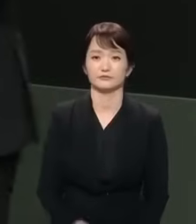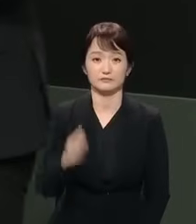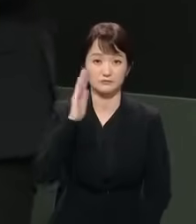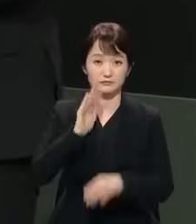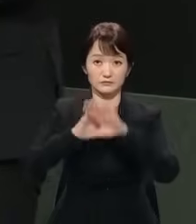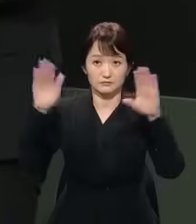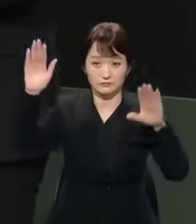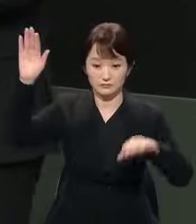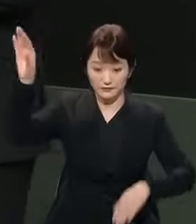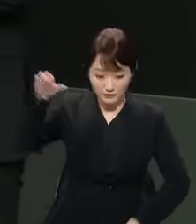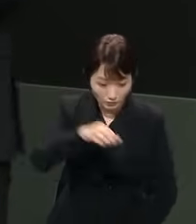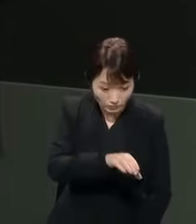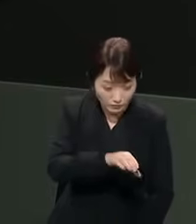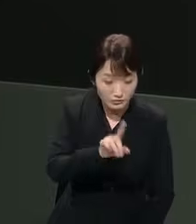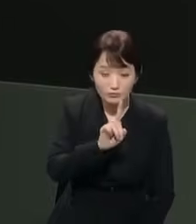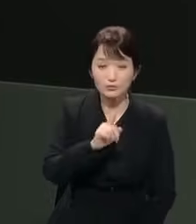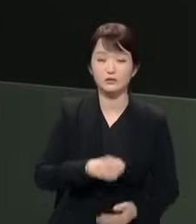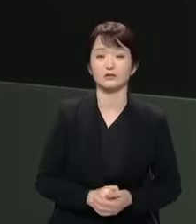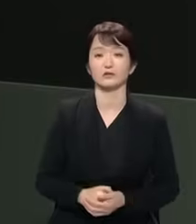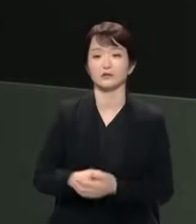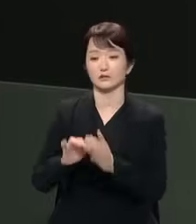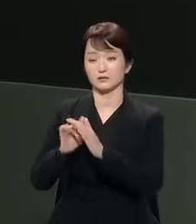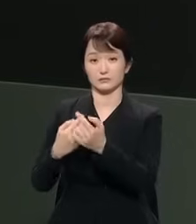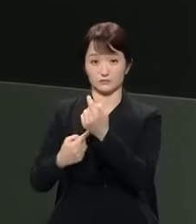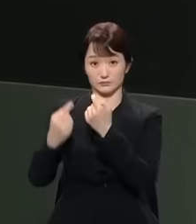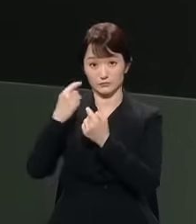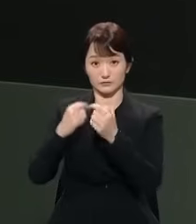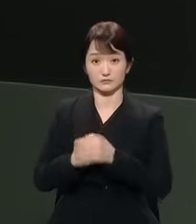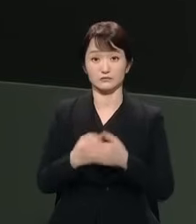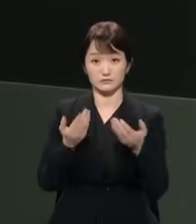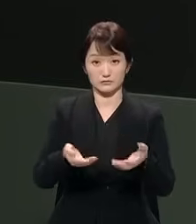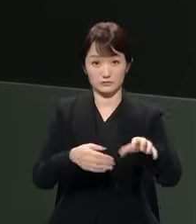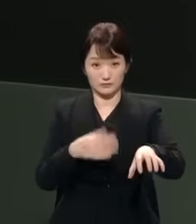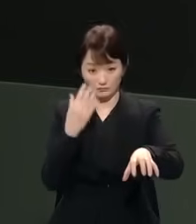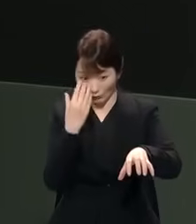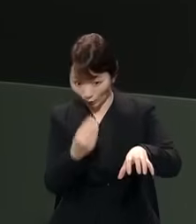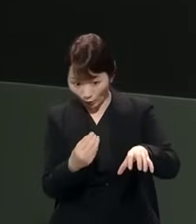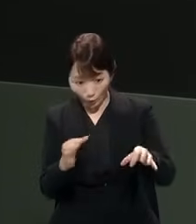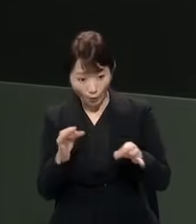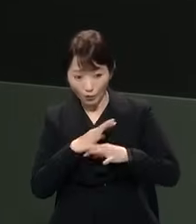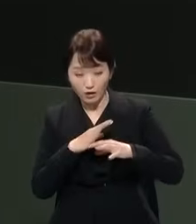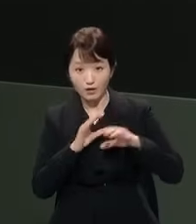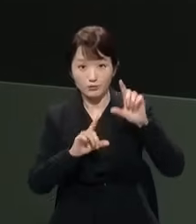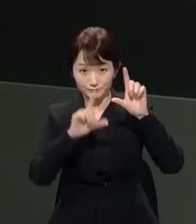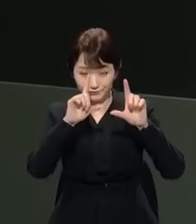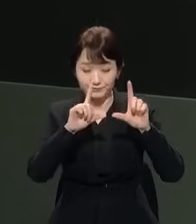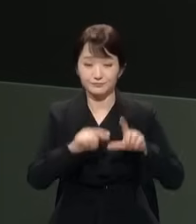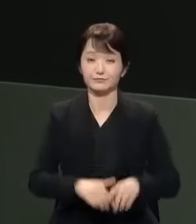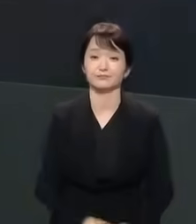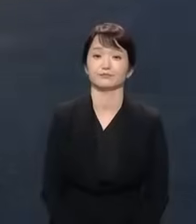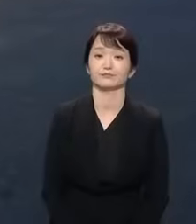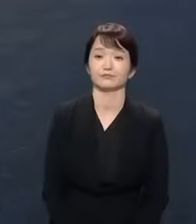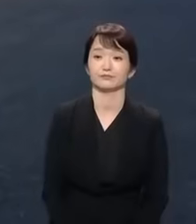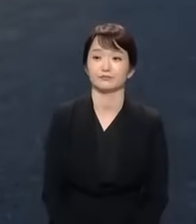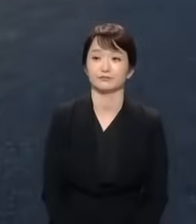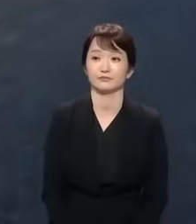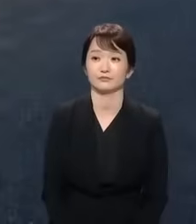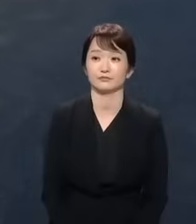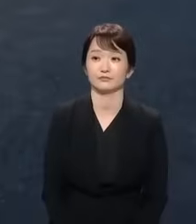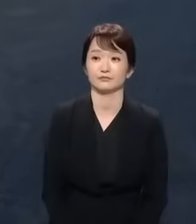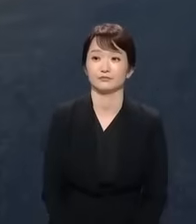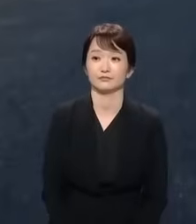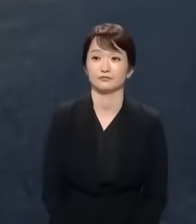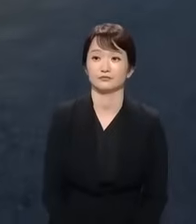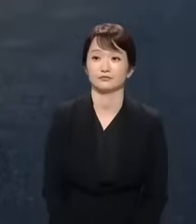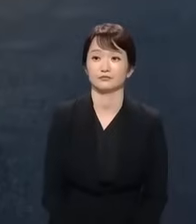하늘에서 날아왔나? 자, 사방가족께서 제보해 주셨는데 휴게소에서 목격된 놀라운 모습 만나보시죠. 자,